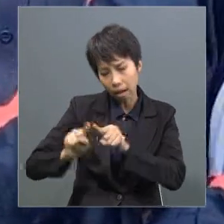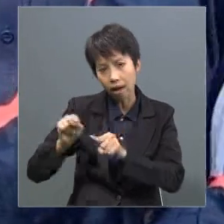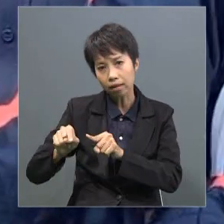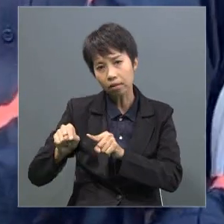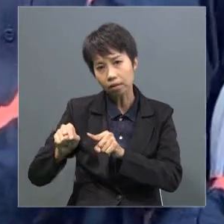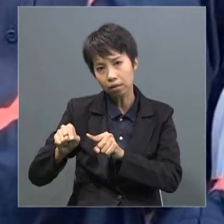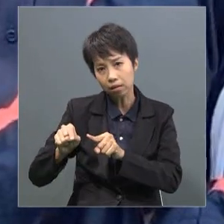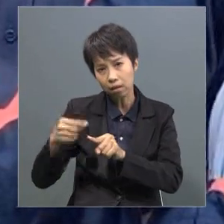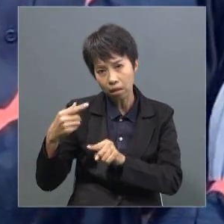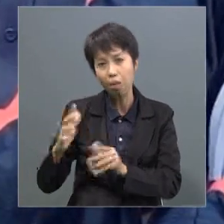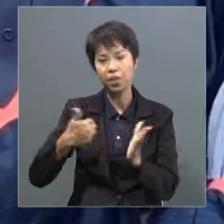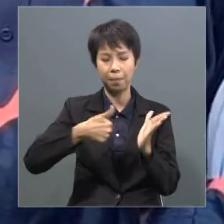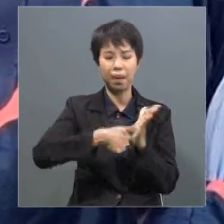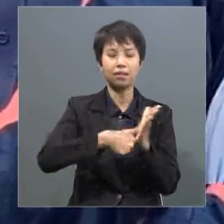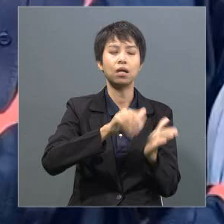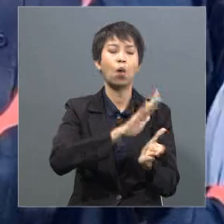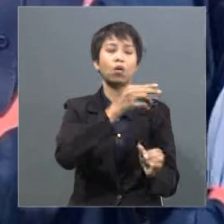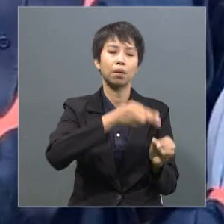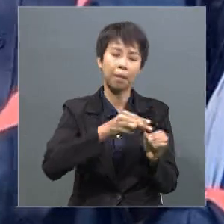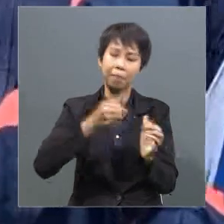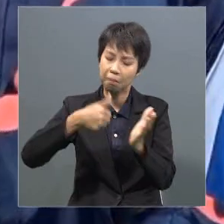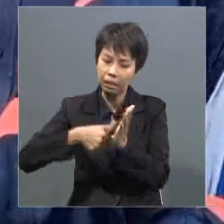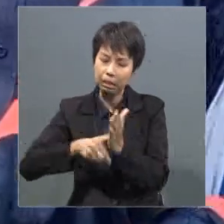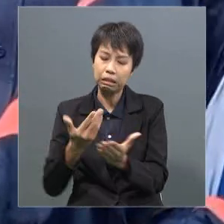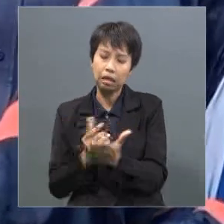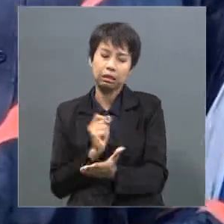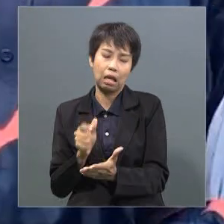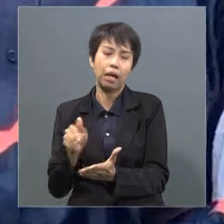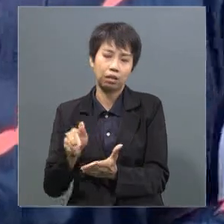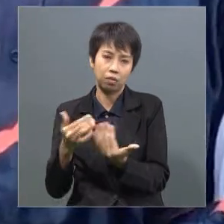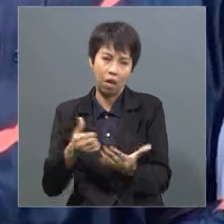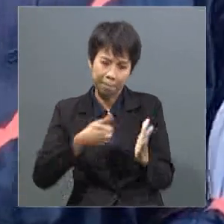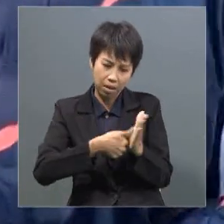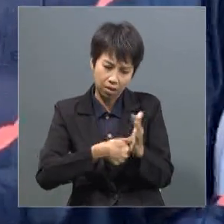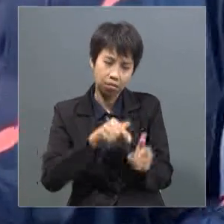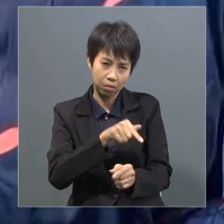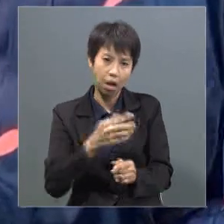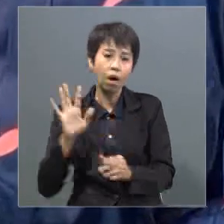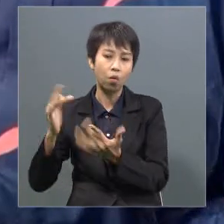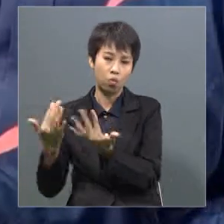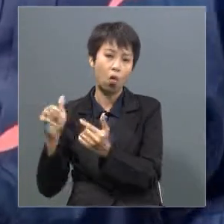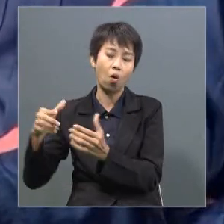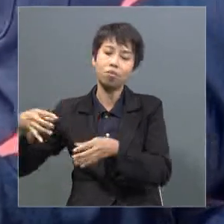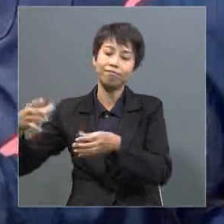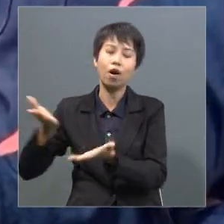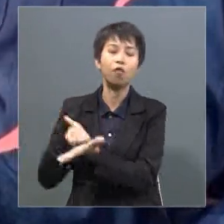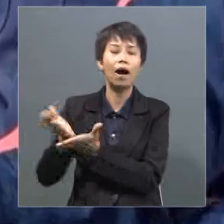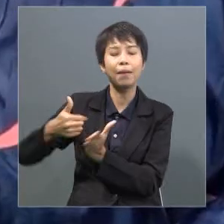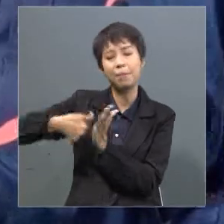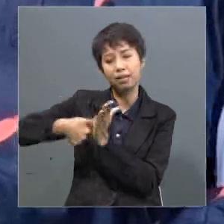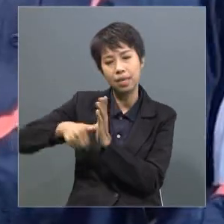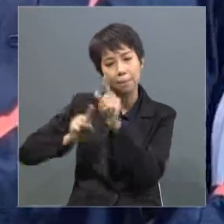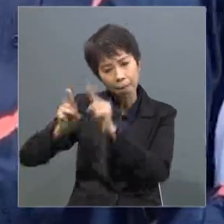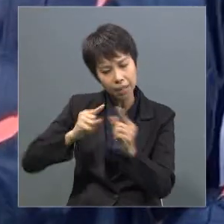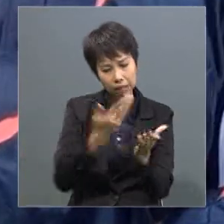แล้วก็รวมทั้งภาษีมูลค่าเพิ่มทางกรมจัดเก็บว่าจะเป็นผู้ประเมินให้เราว่าภาษีนั้นขาดเ